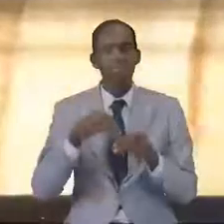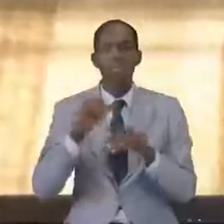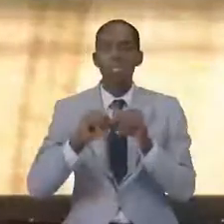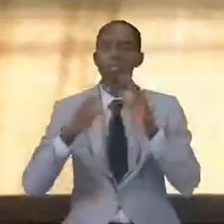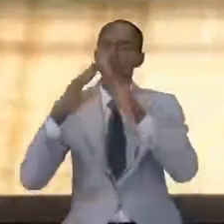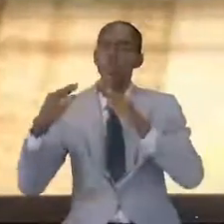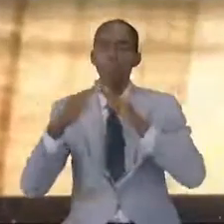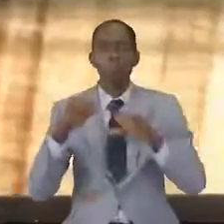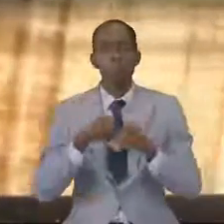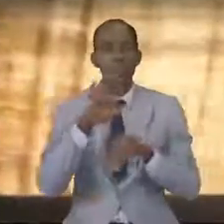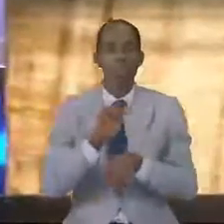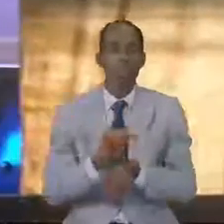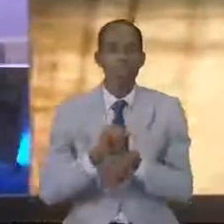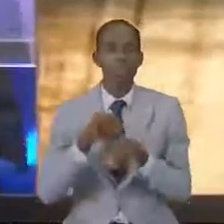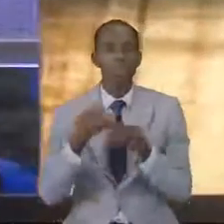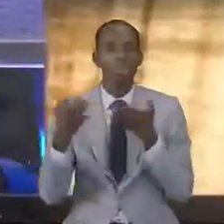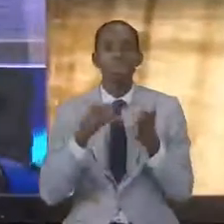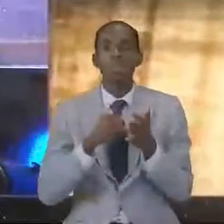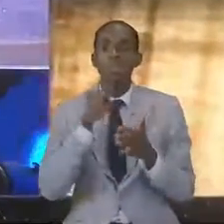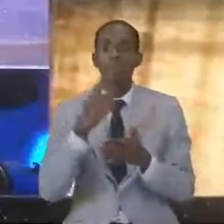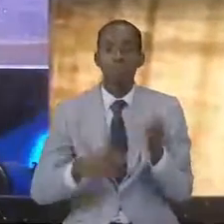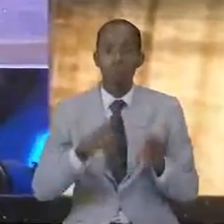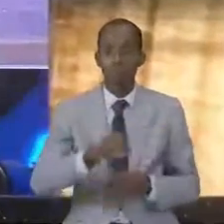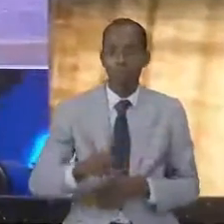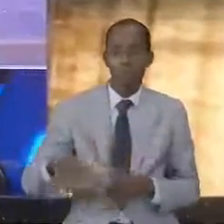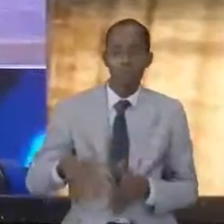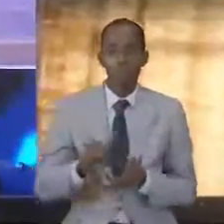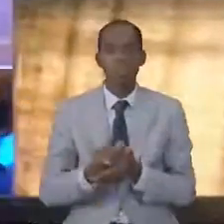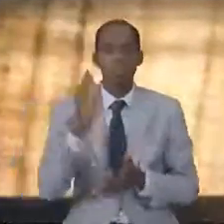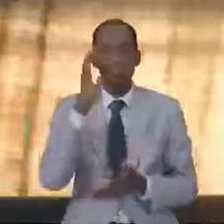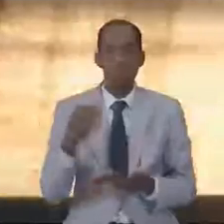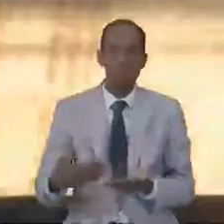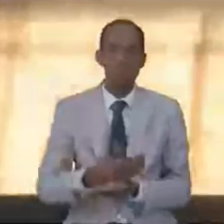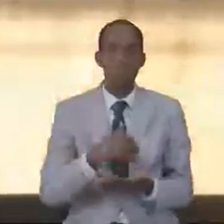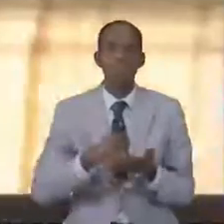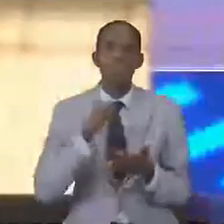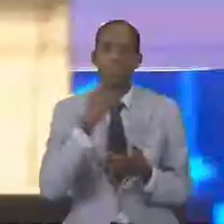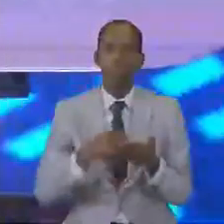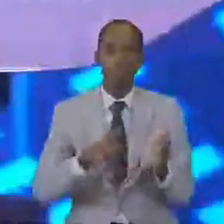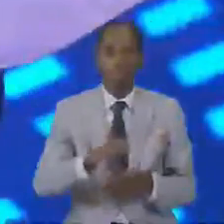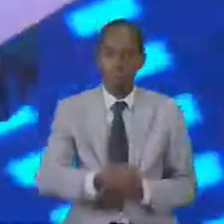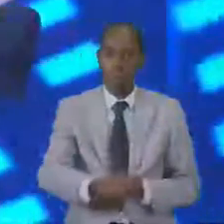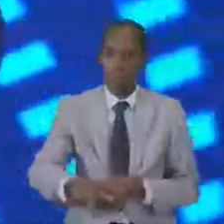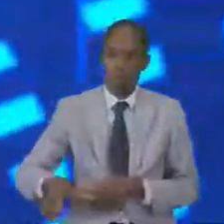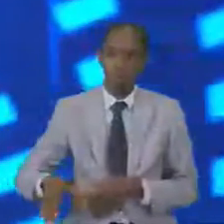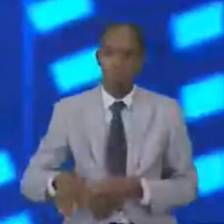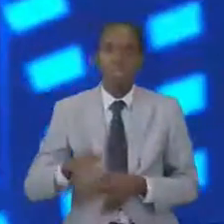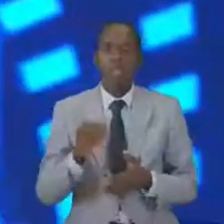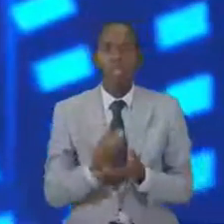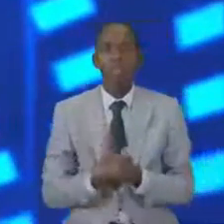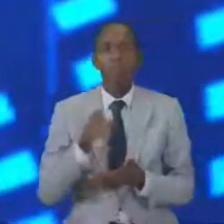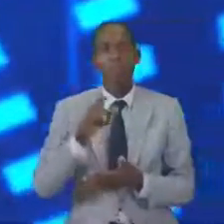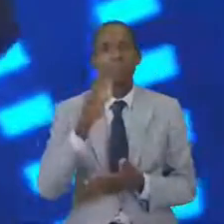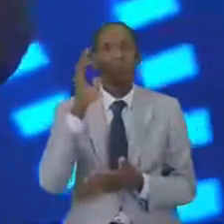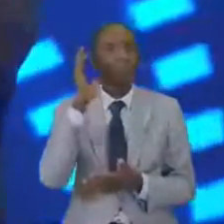au propre professionnel d'avoir servi c'est ce que vous semez que vous récoltez c'est ce que vous investissez que vous allez